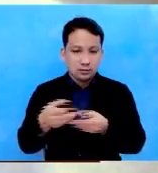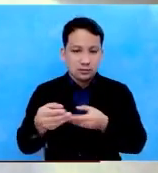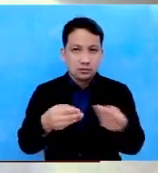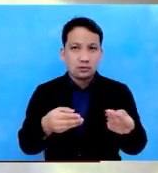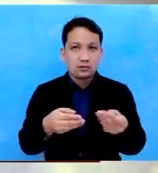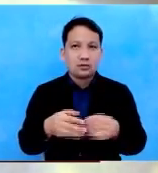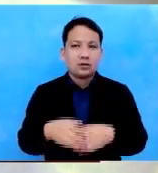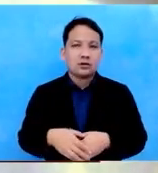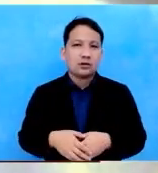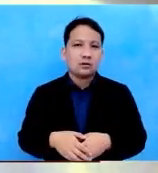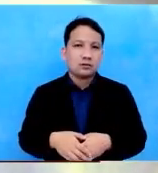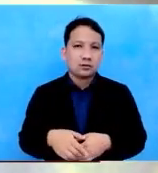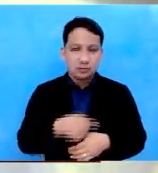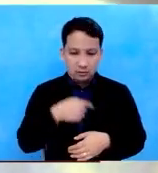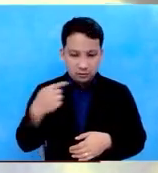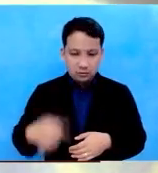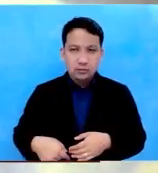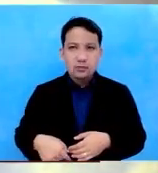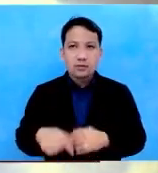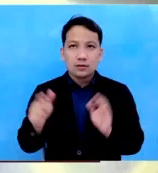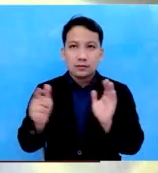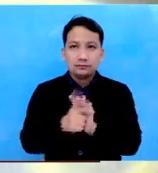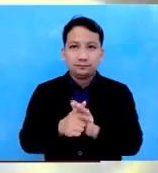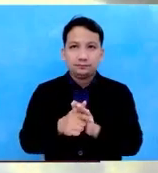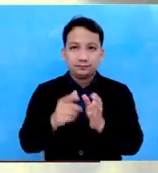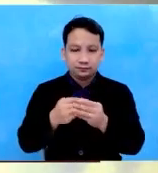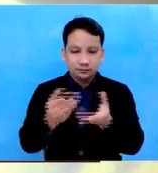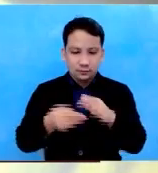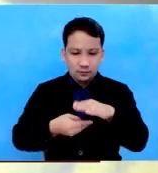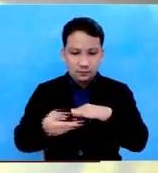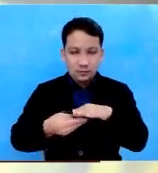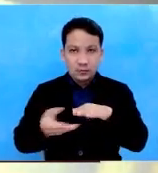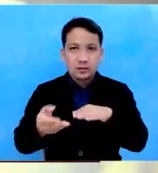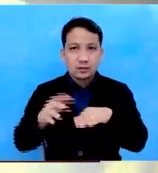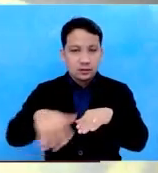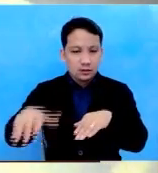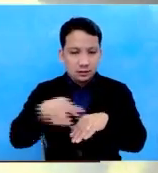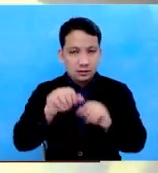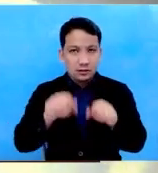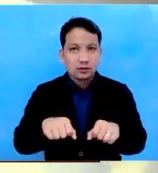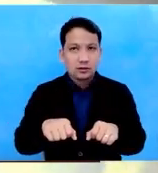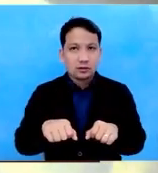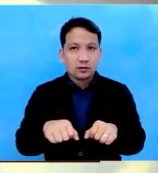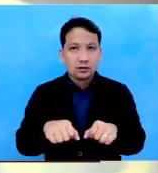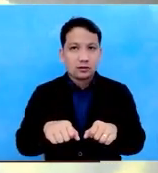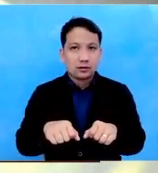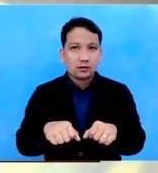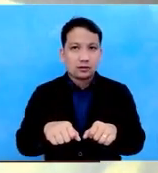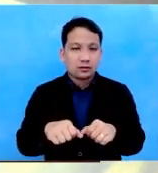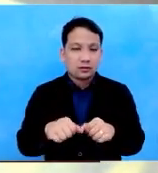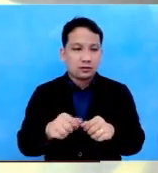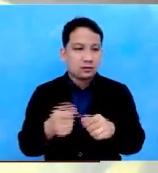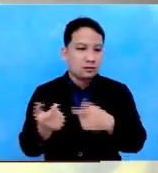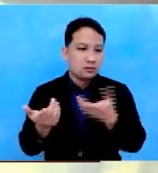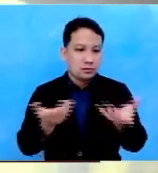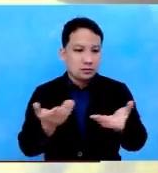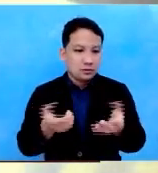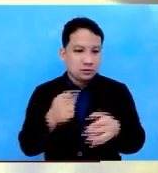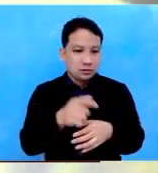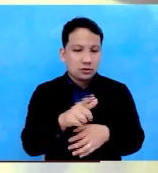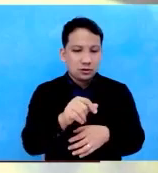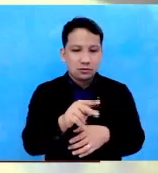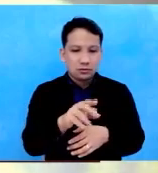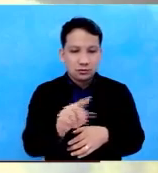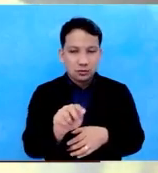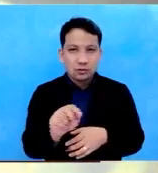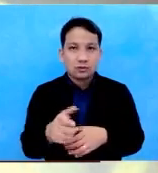The supposed Chinese ban on gambling is thriving in Jiangshan, it's thriving in Phnom Penh, it's